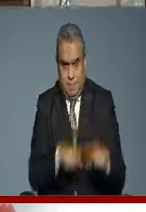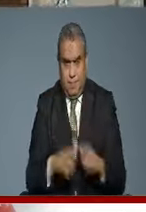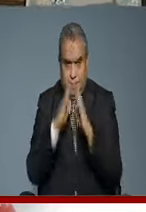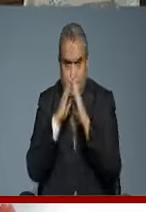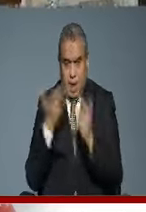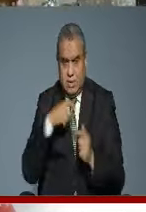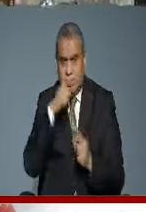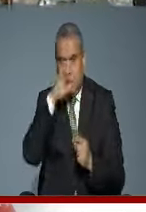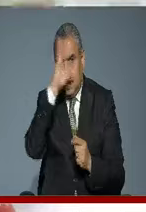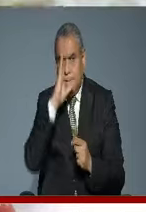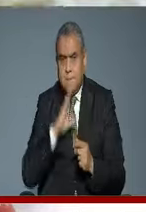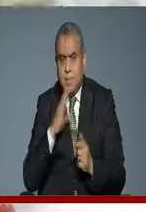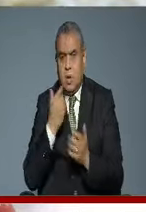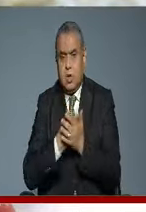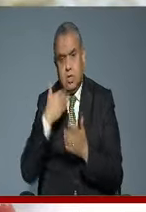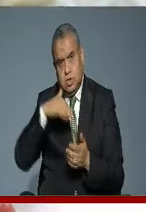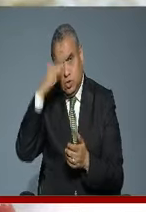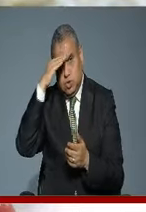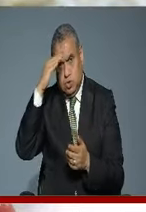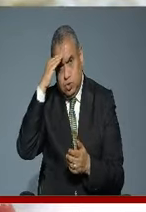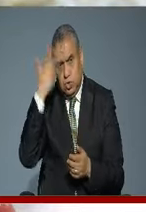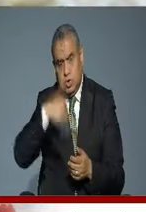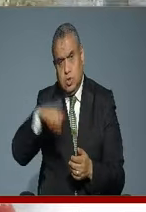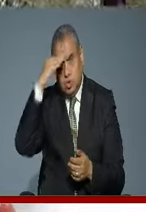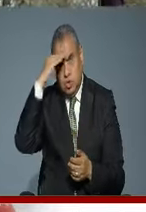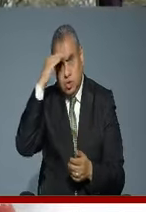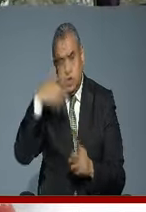أن أشكركم فخامتكم، وشكرا جزيلا